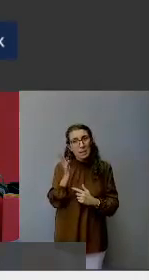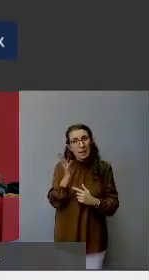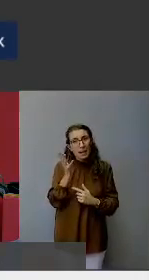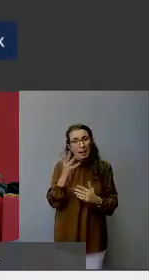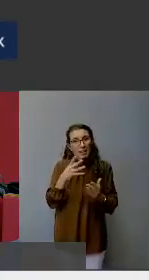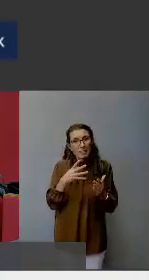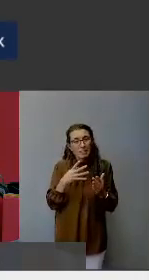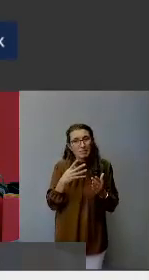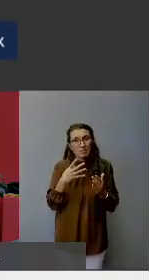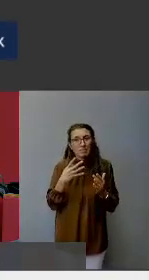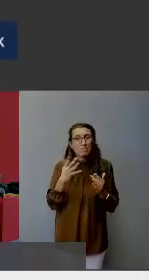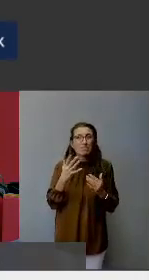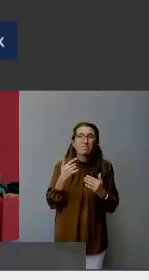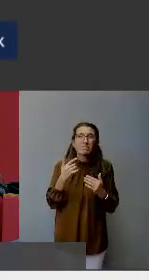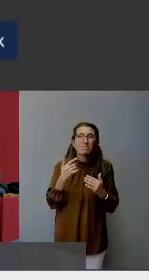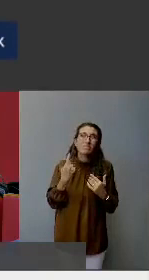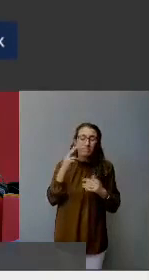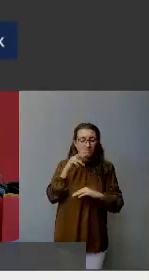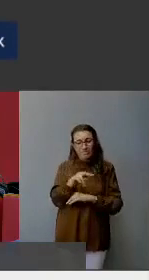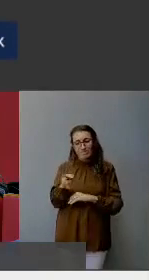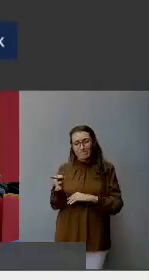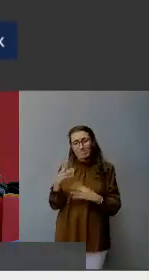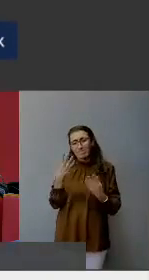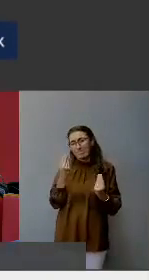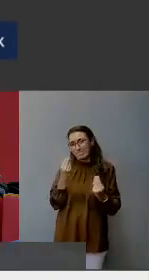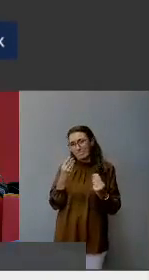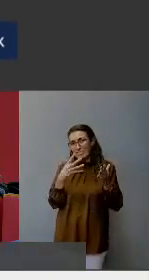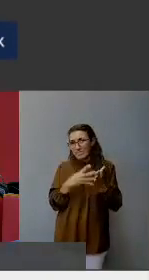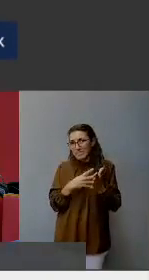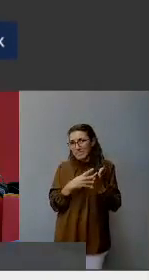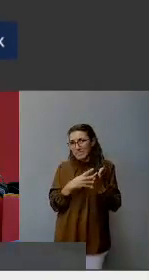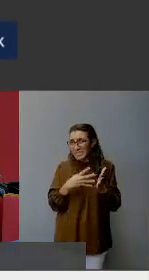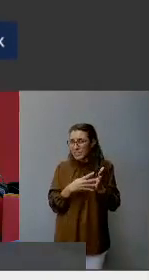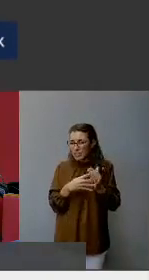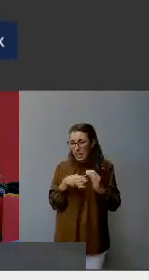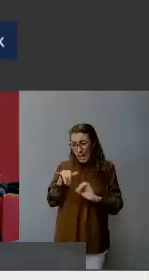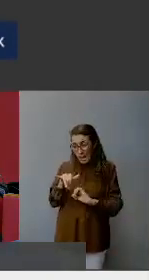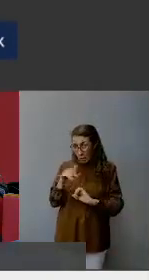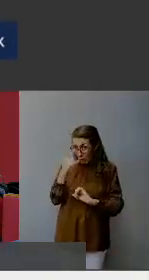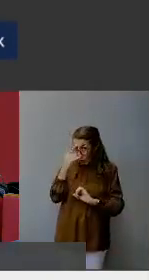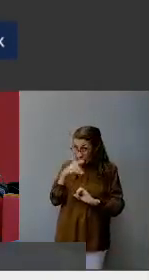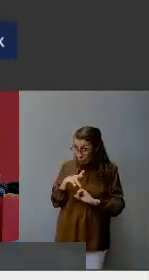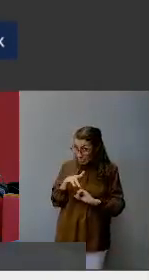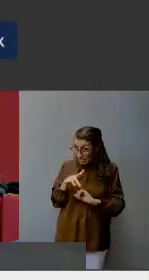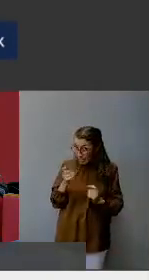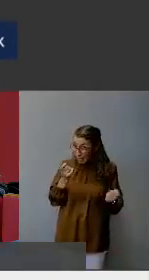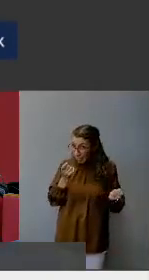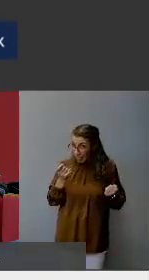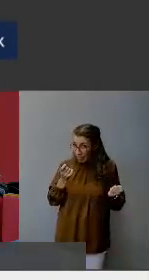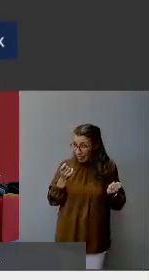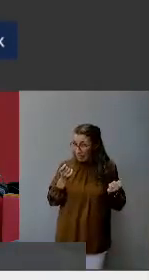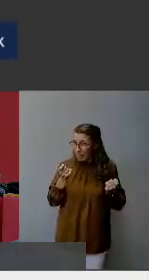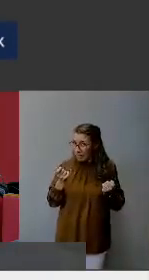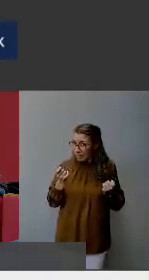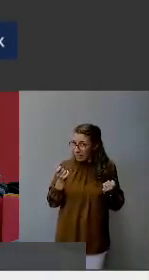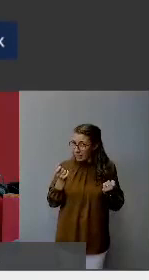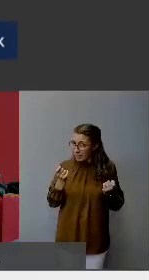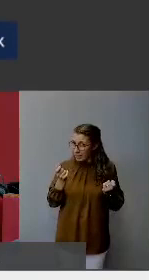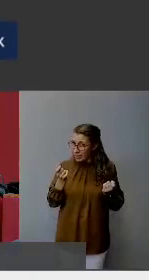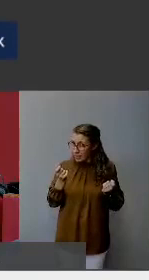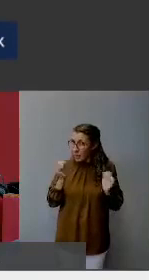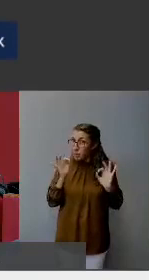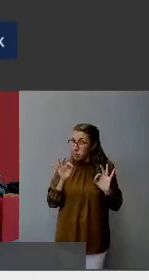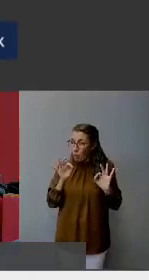cioè quello dell'incapacità della direzione di aeroporto di inserire diciamo questo in un contesto più